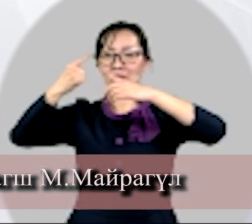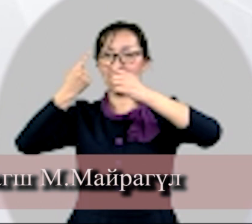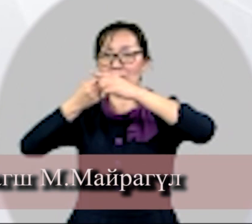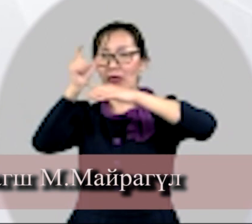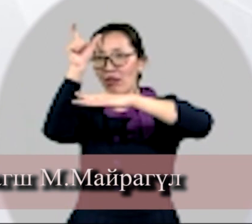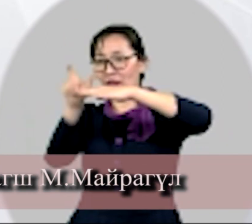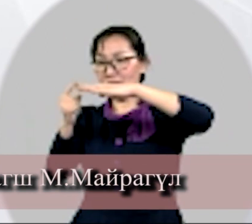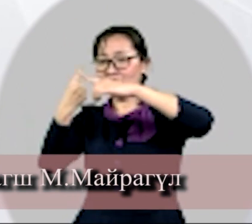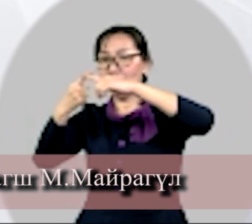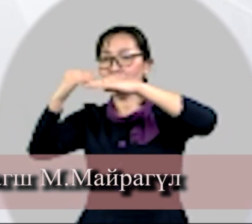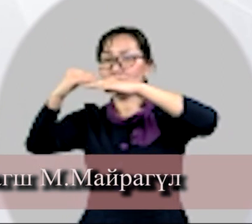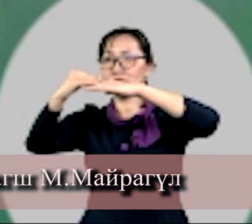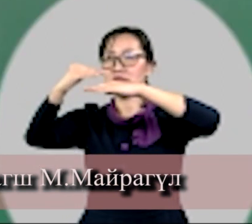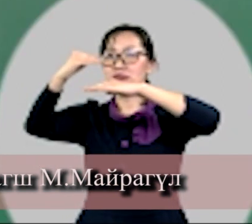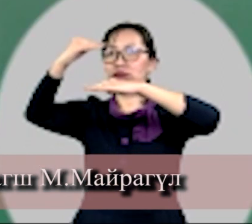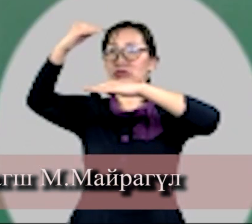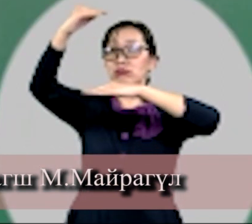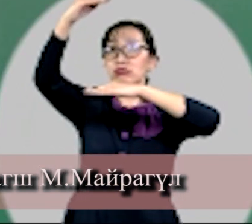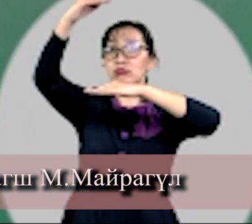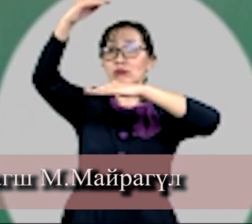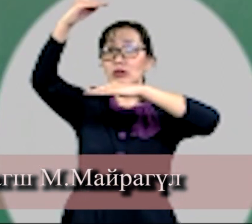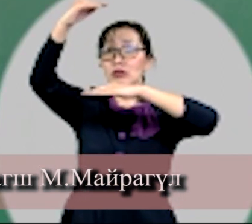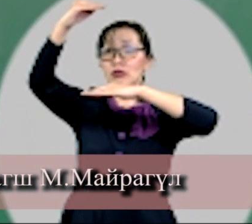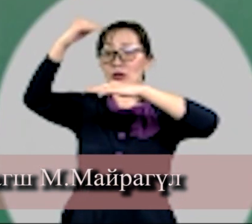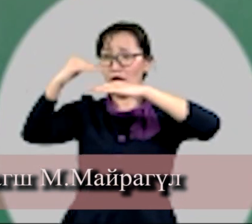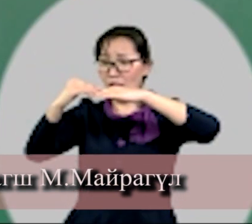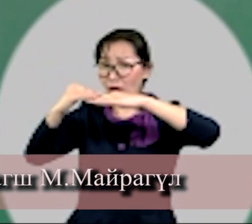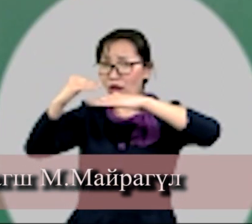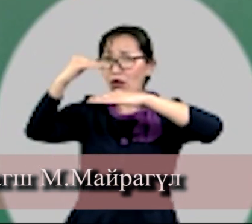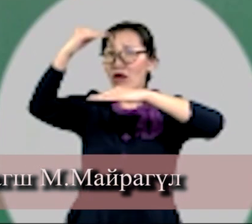5 градус жылы, яғни 10 сан 5 деп белгілейміз.